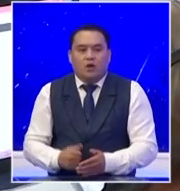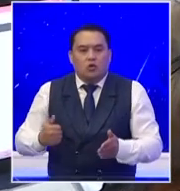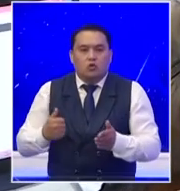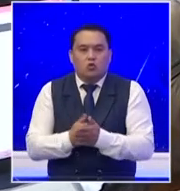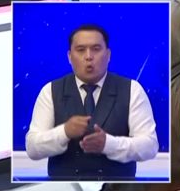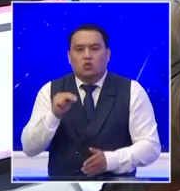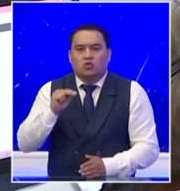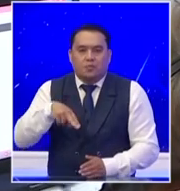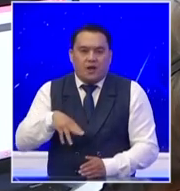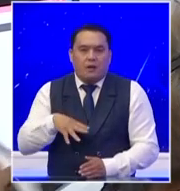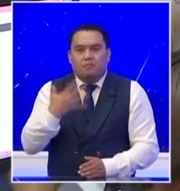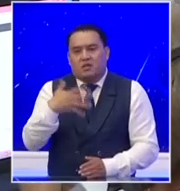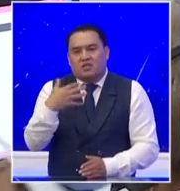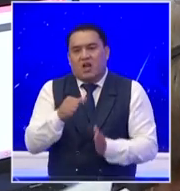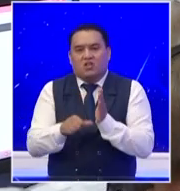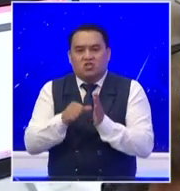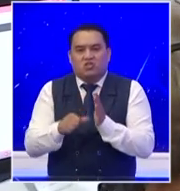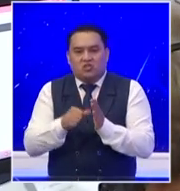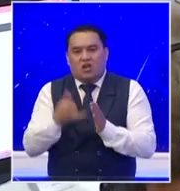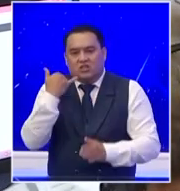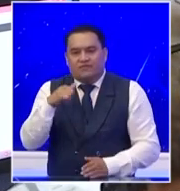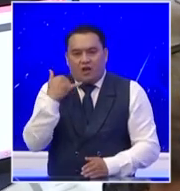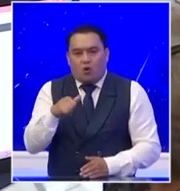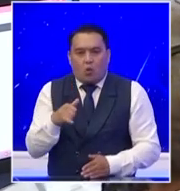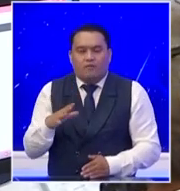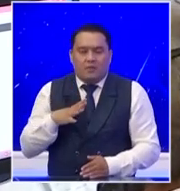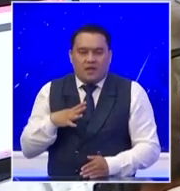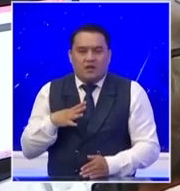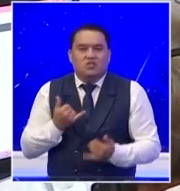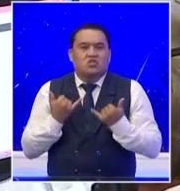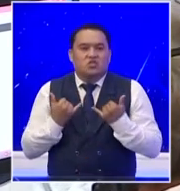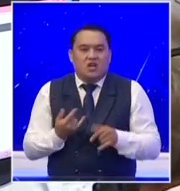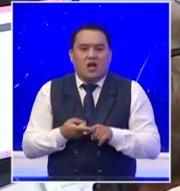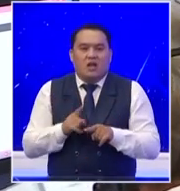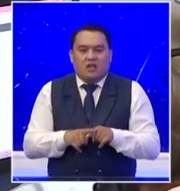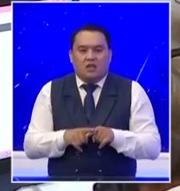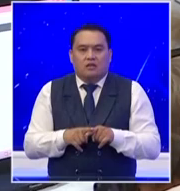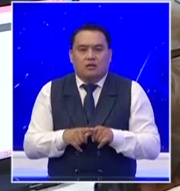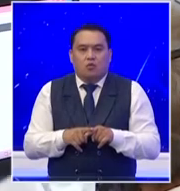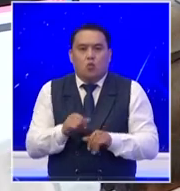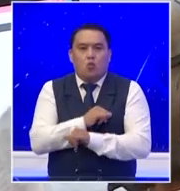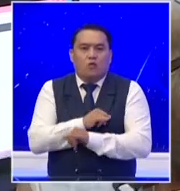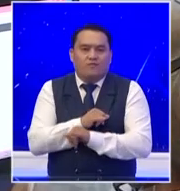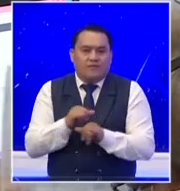было в день 50-60 звонков. Но сейчас этот процесс уже